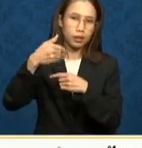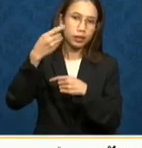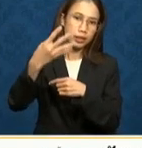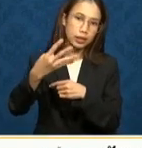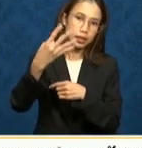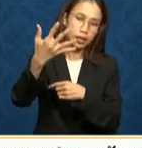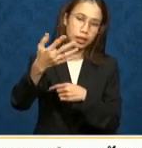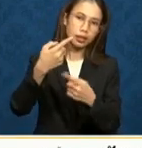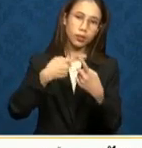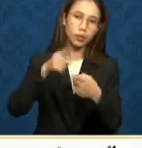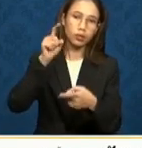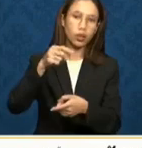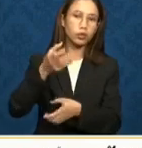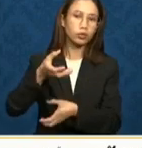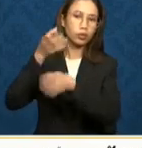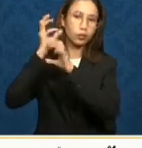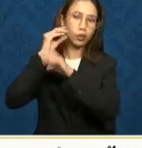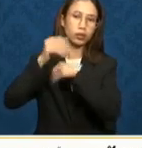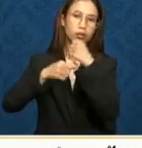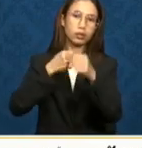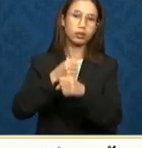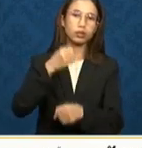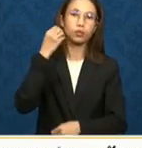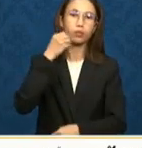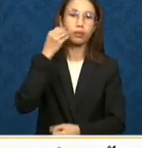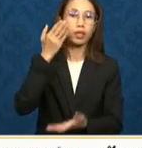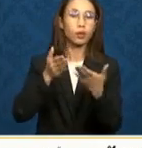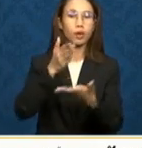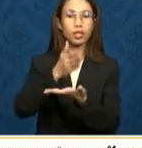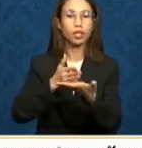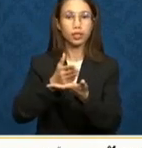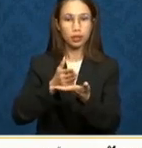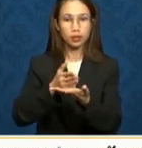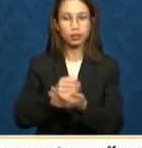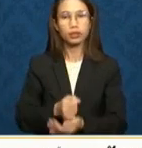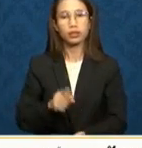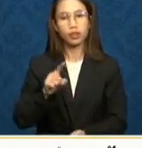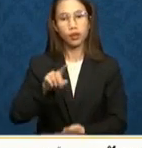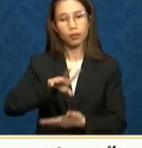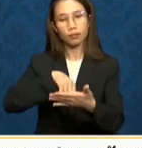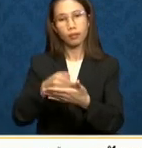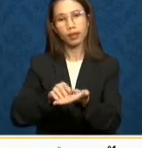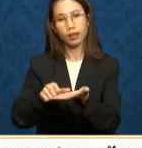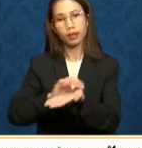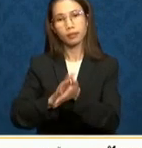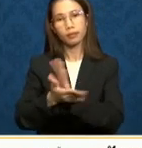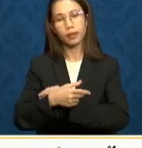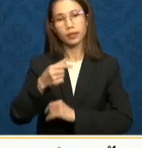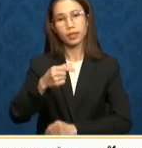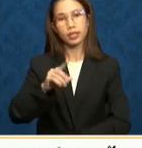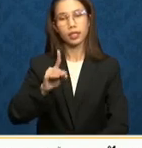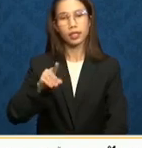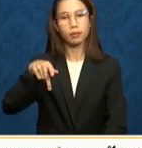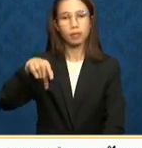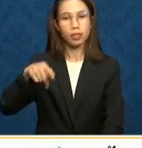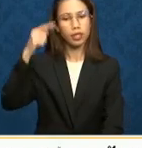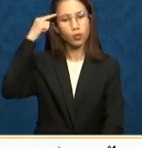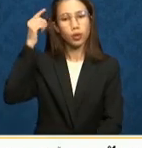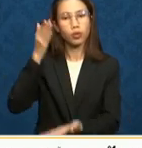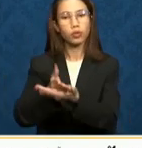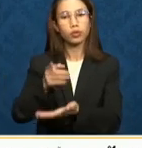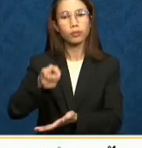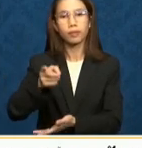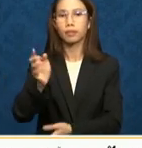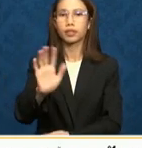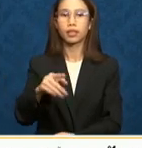ต้องมีการทบทวนอย่างน้อยทุกปีหรือทุกครึ่งปีนะครับเพื่อจะปรับแผนดังนั้น GDP อาจจะไม่อยู่แค่นี้นะครับเพราะ